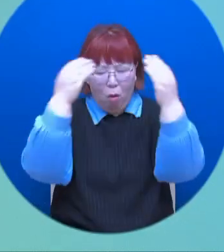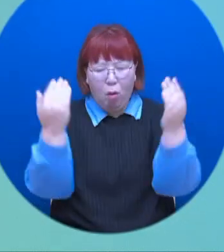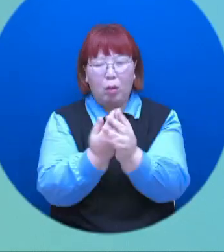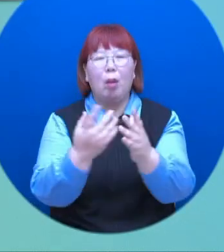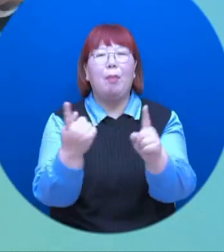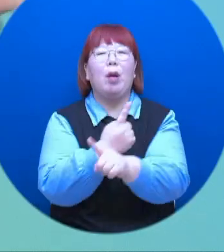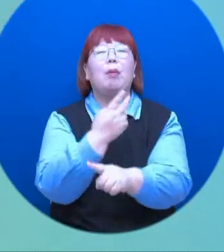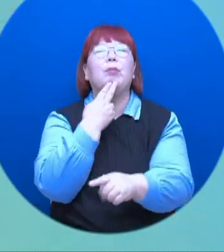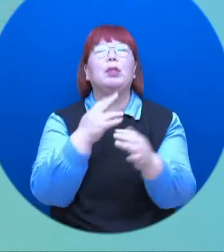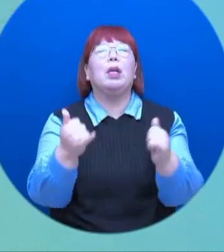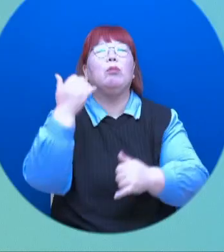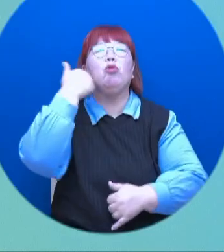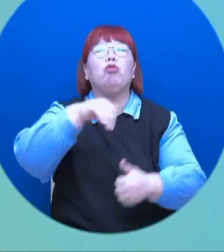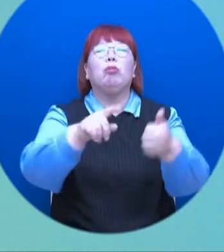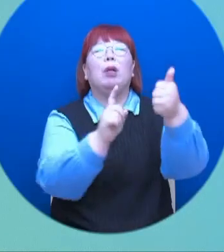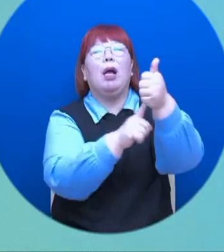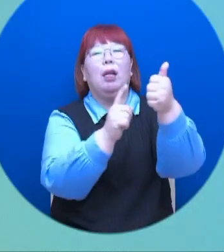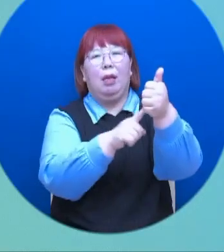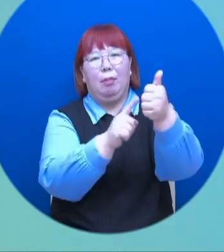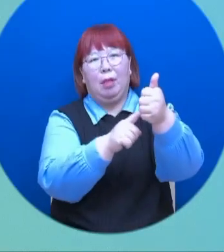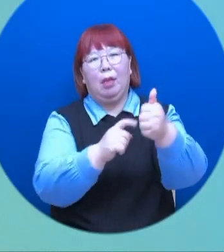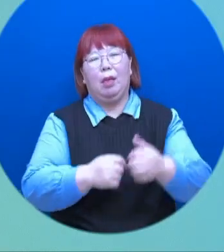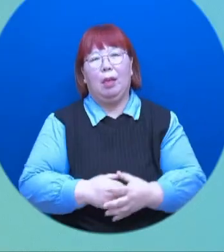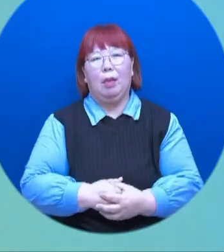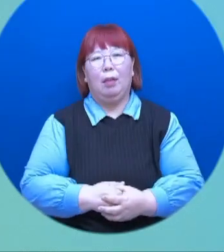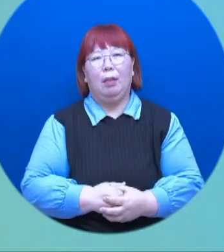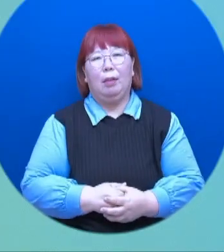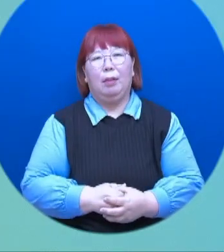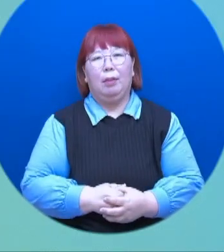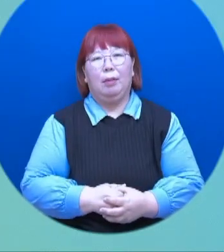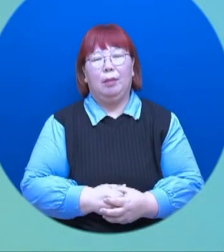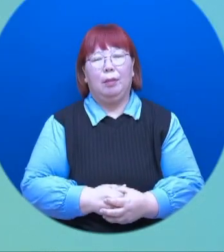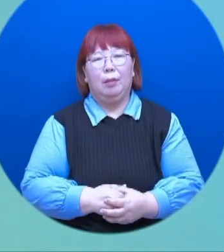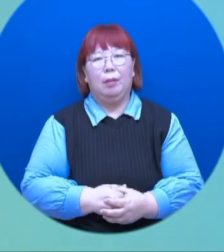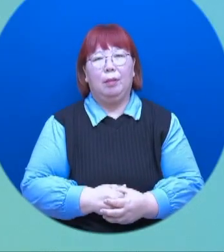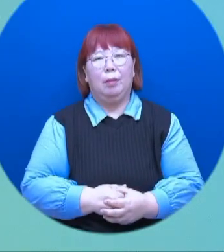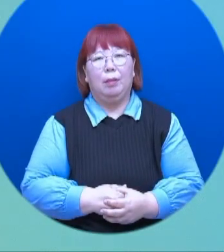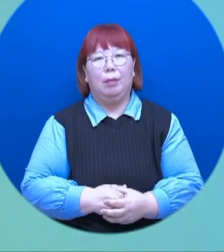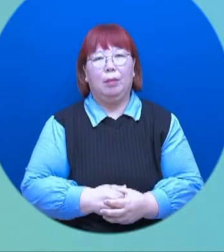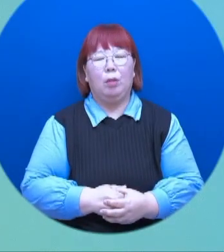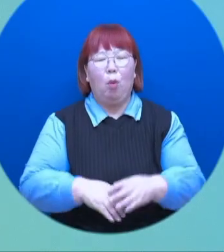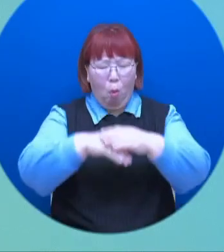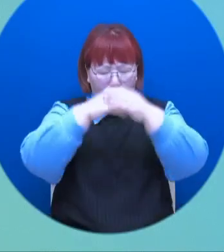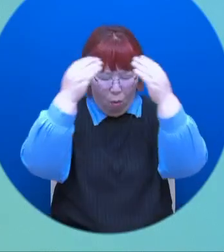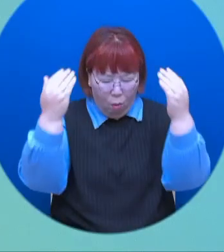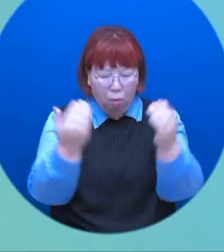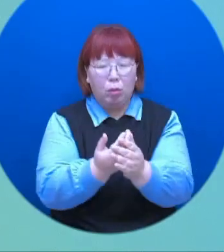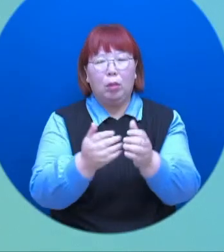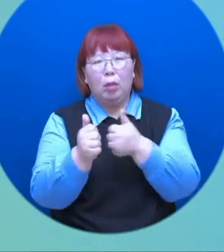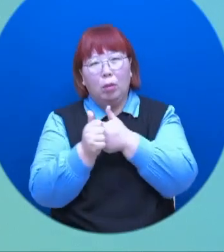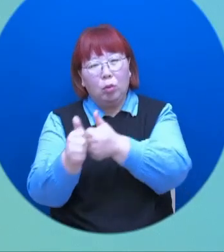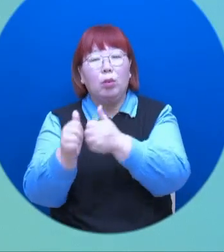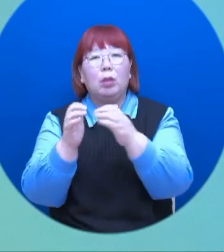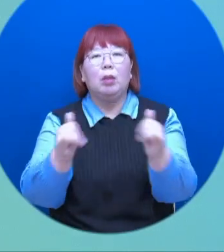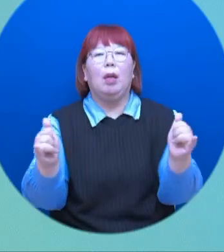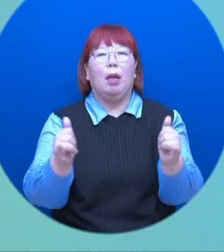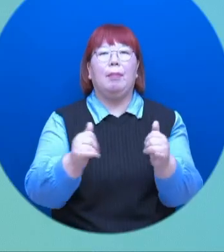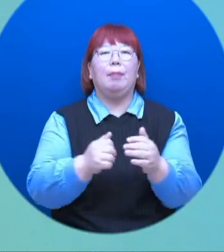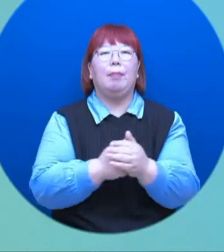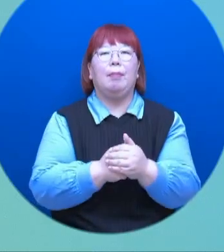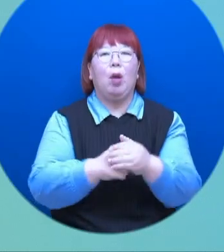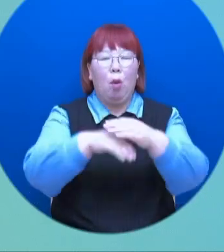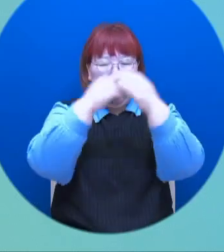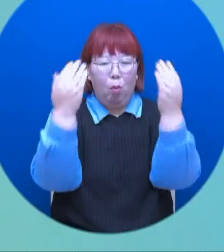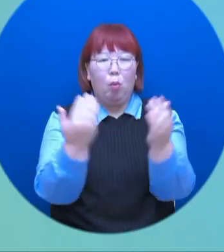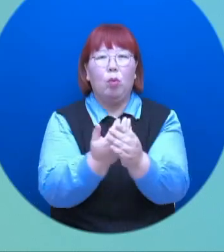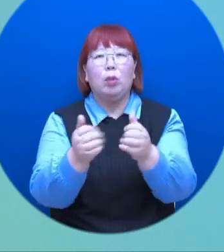사람, 그가 누구다? 갈렙이다 라고 말하고 있다는 거죠. 온전히 쫓는 사람. 그러면 온전히